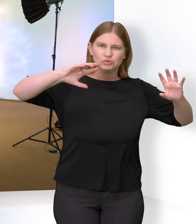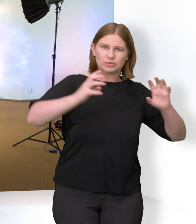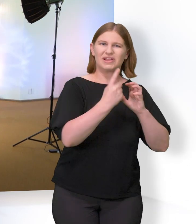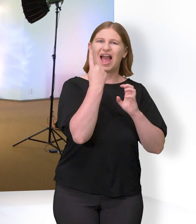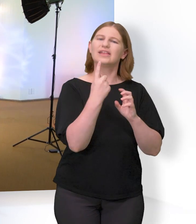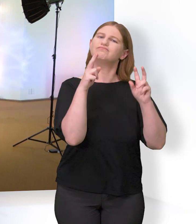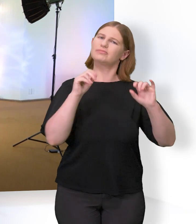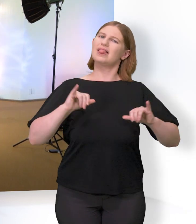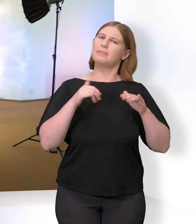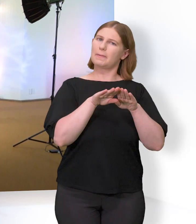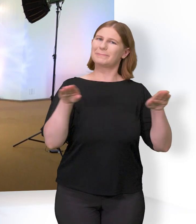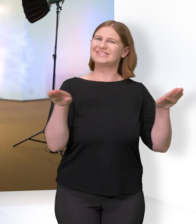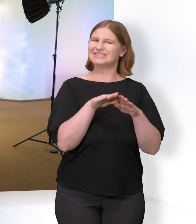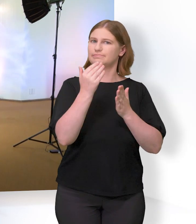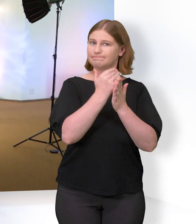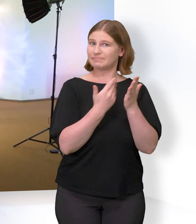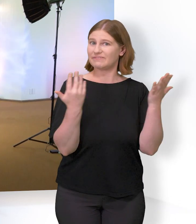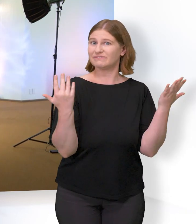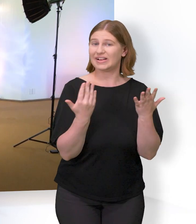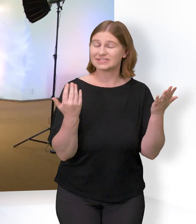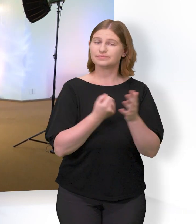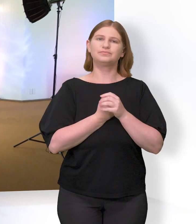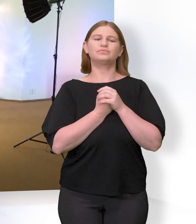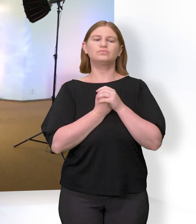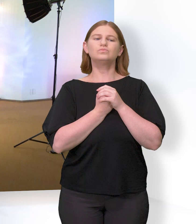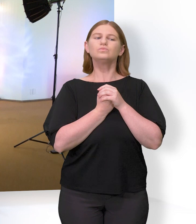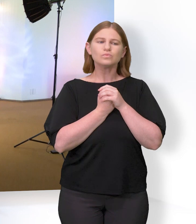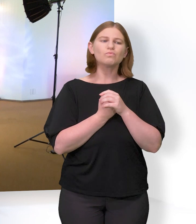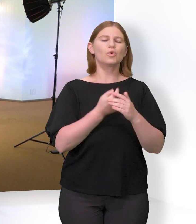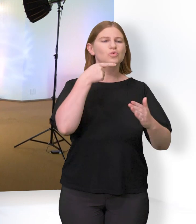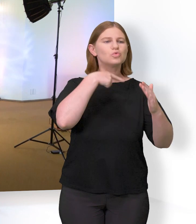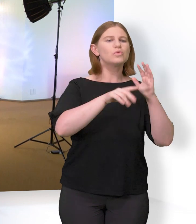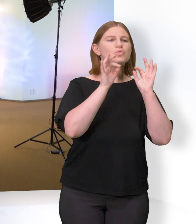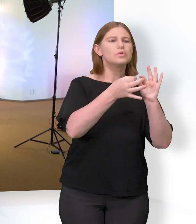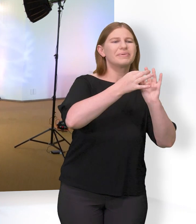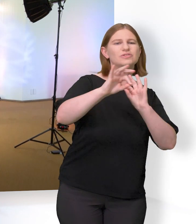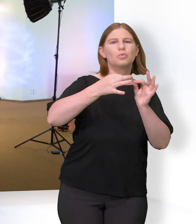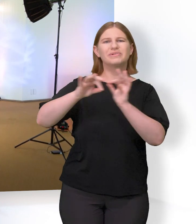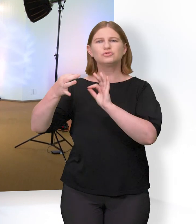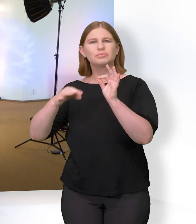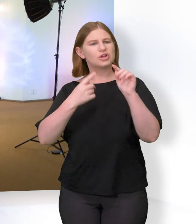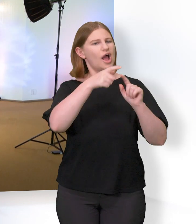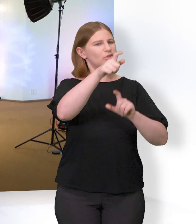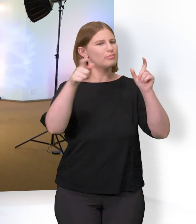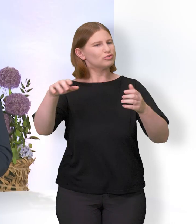zusammenfassen, wäre das, gute Beziehungen machen uns gesünder und glücklicher.